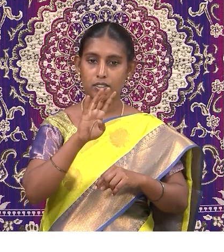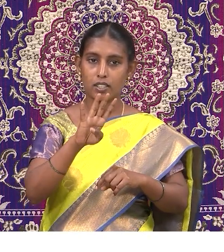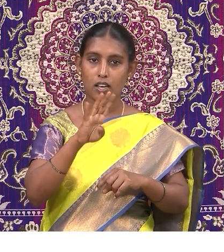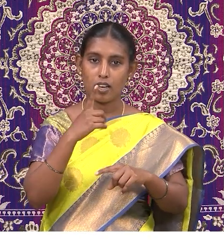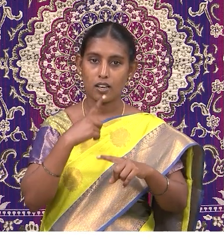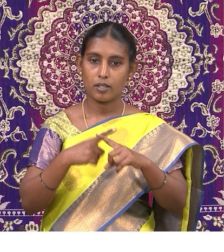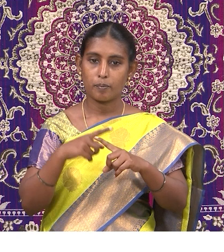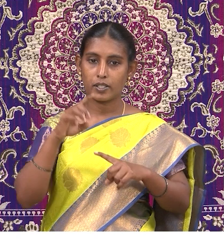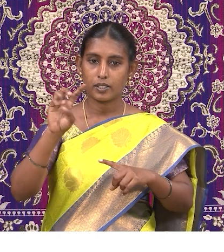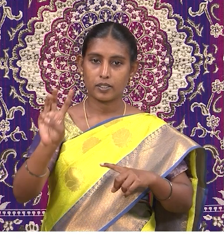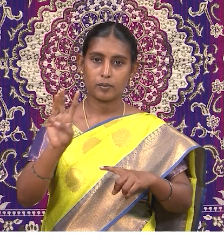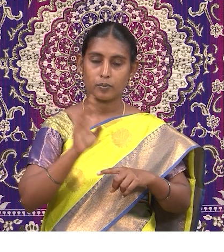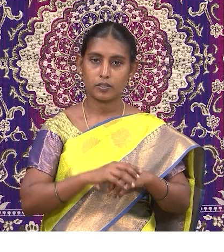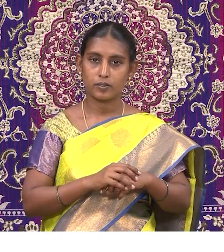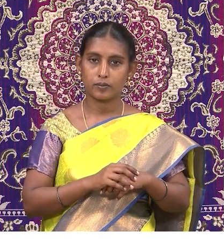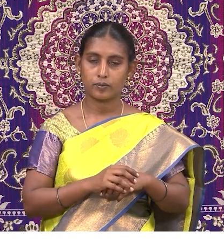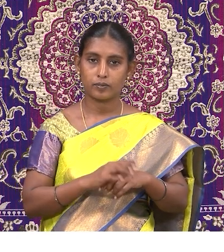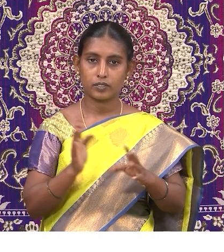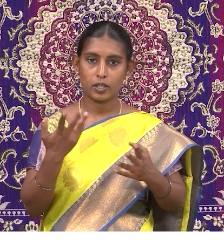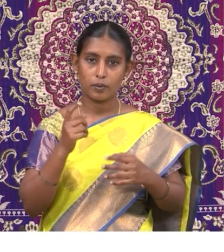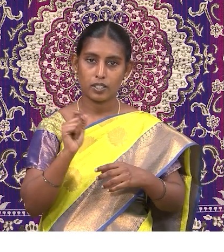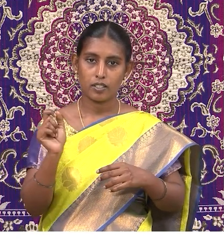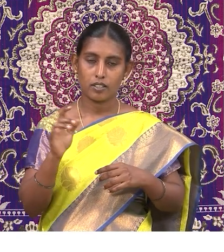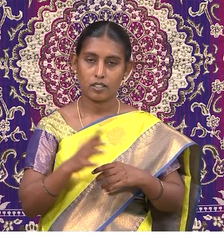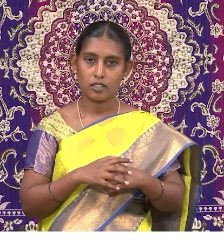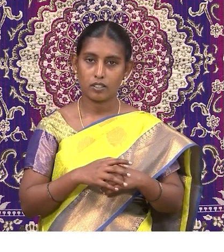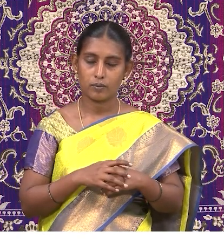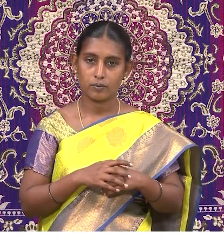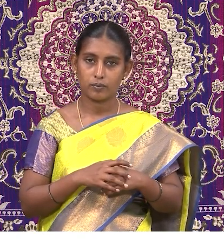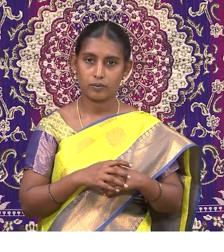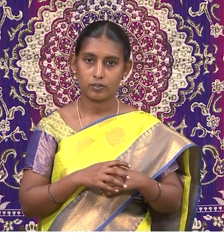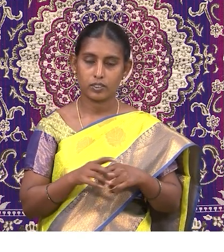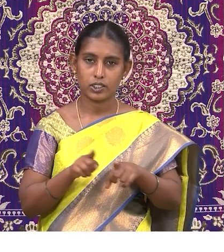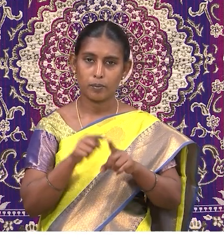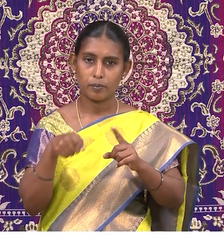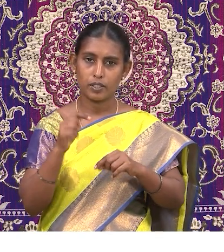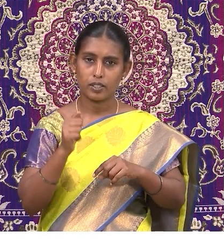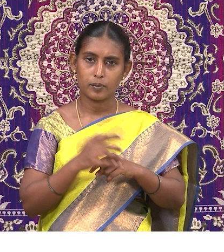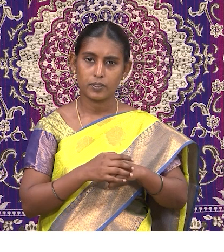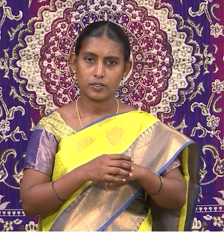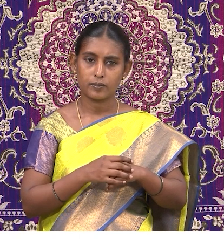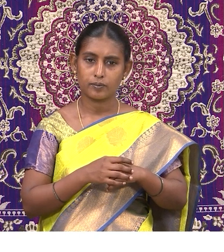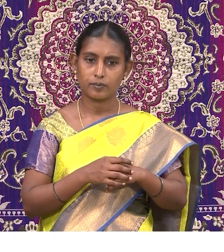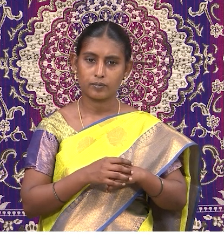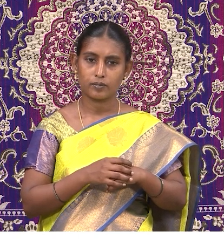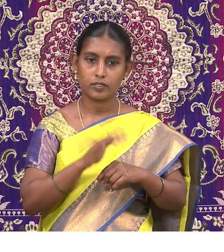3 × 4 எதுனாலும் சரி, 4 × 3 எதுனாலும் சரி, தவறு இல்லை. இப்போ என்ன பண்ணலாம்?